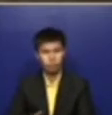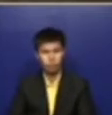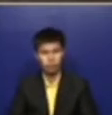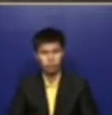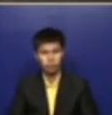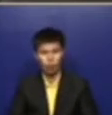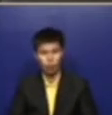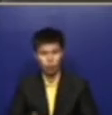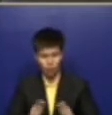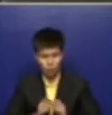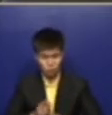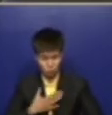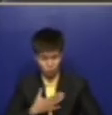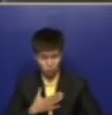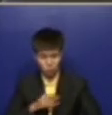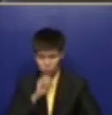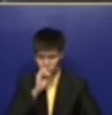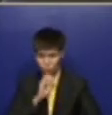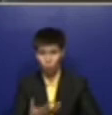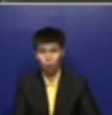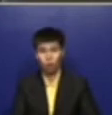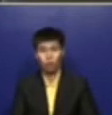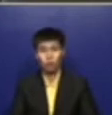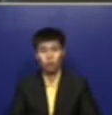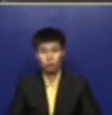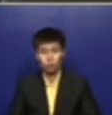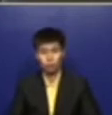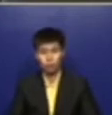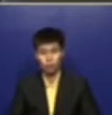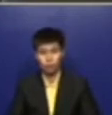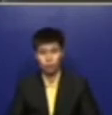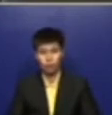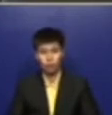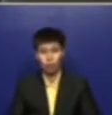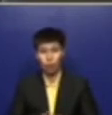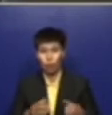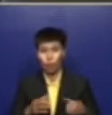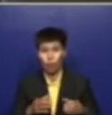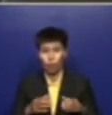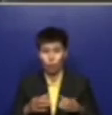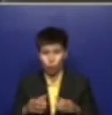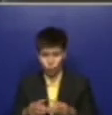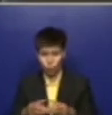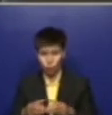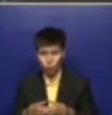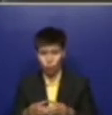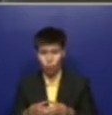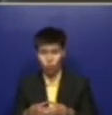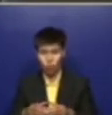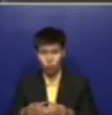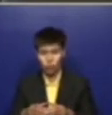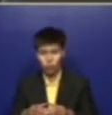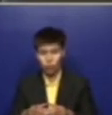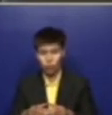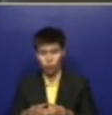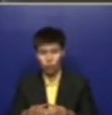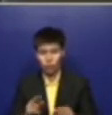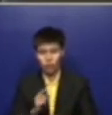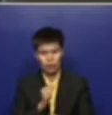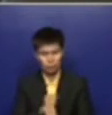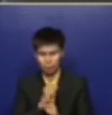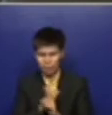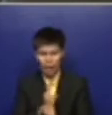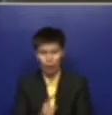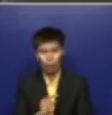การนั้นที่ผมเรียนตั้งต้นแล้วว่าการดำเนินการชุมนุมในทุกหน่วยทุกกลุ่มนะครับถ้าอยู่ในกรอบของกฎหมายแล้วเจ้าหน้า